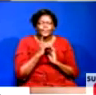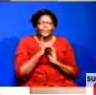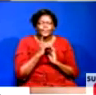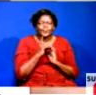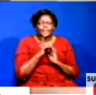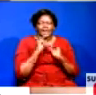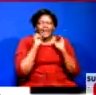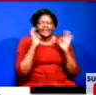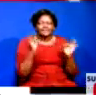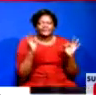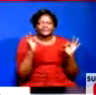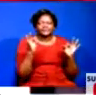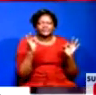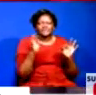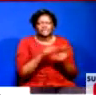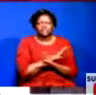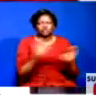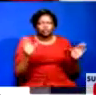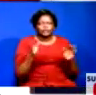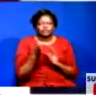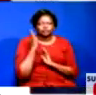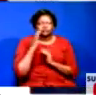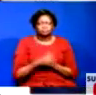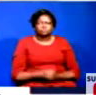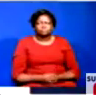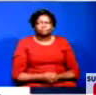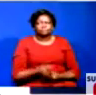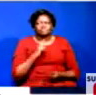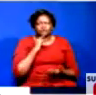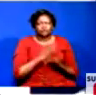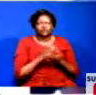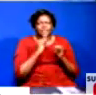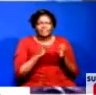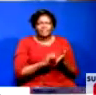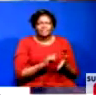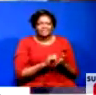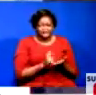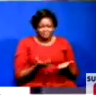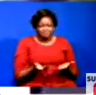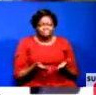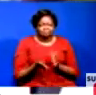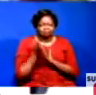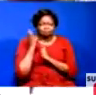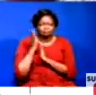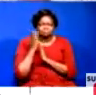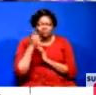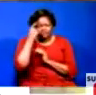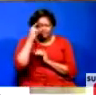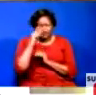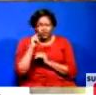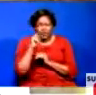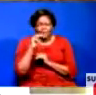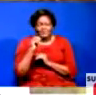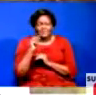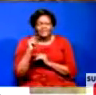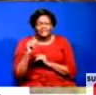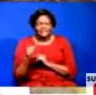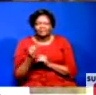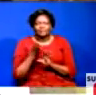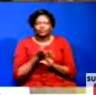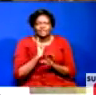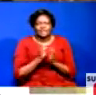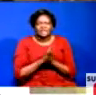if there is no security. Koome amekanusha madai kuwa walinzi wa Mama Ngina Kenyatta wameondolewa na